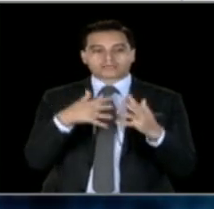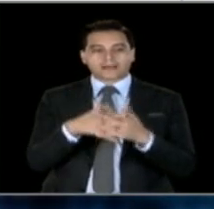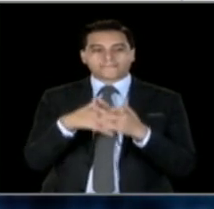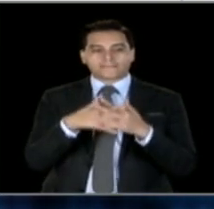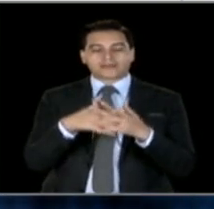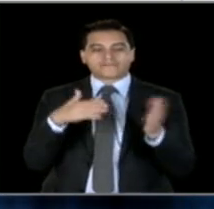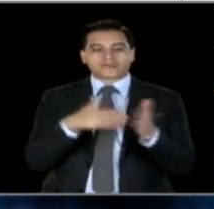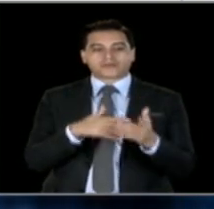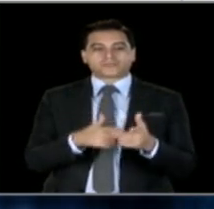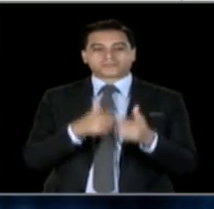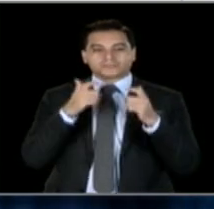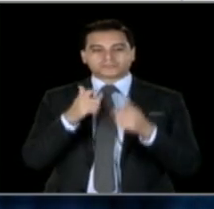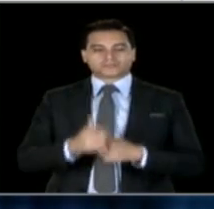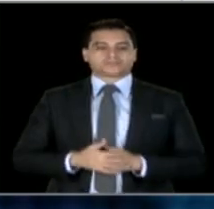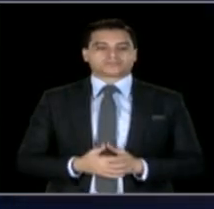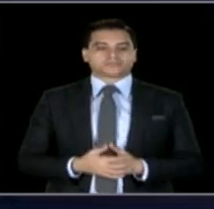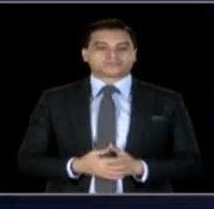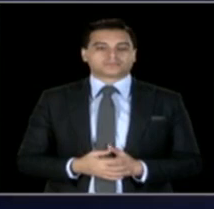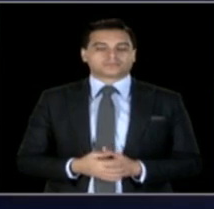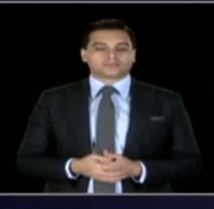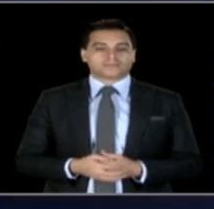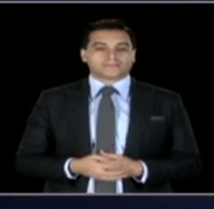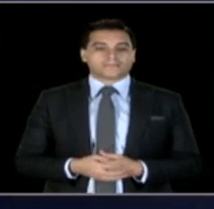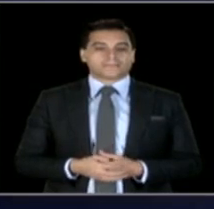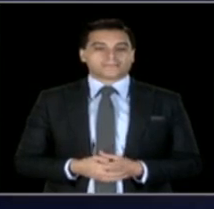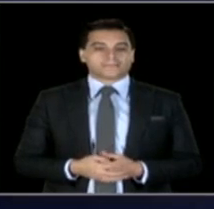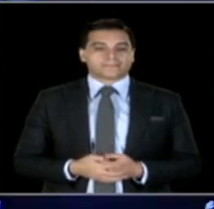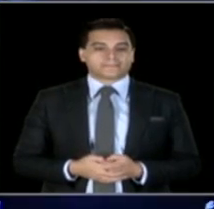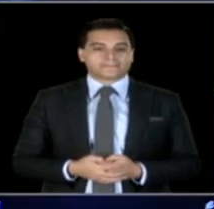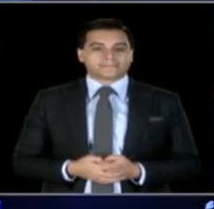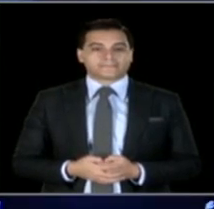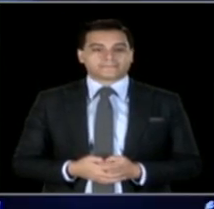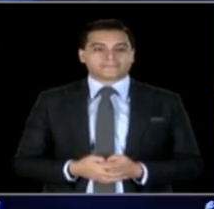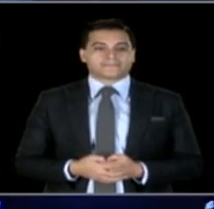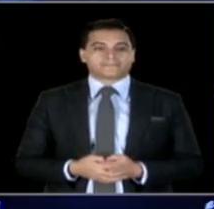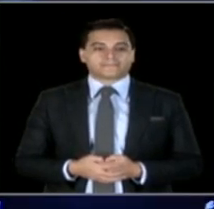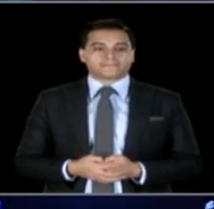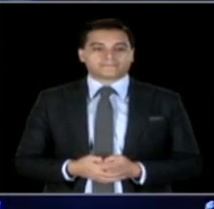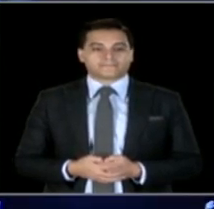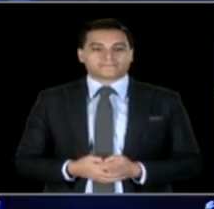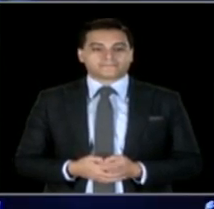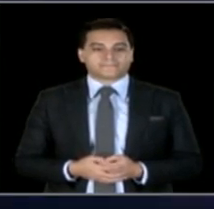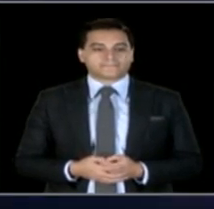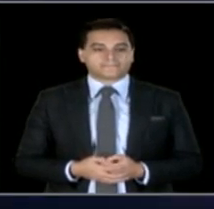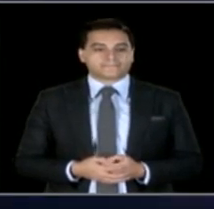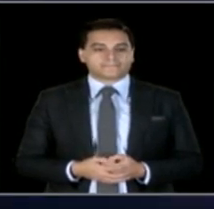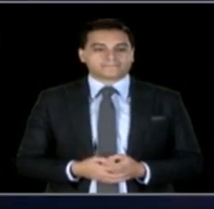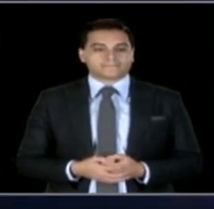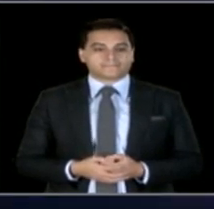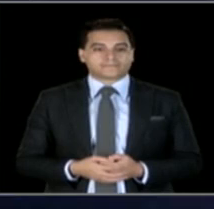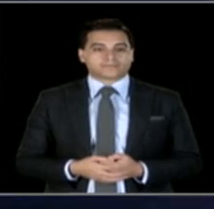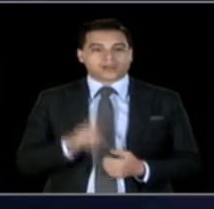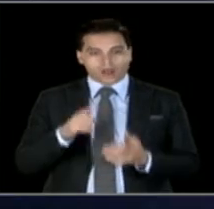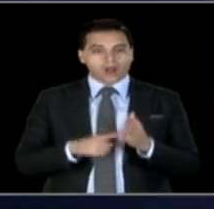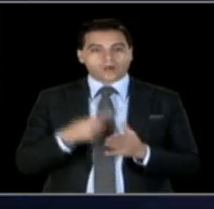وهو أول رئيس أمريكي يتم اغتياله. هو أول رئيس أمريكي يتم اغتياله؟ ما فيهاش حاجة غلط، هو